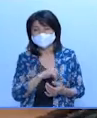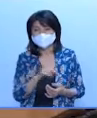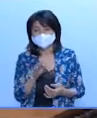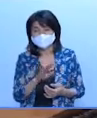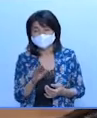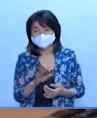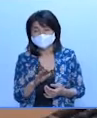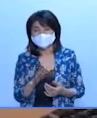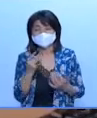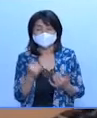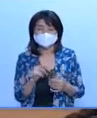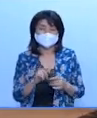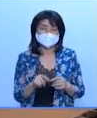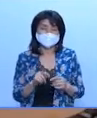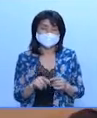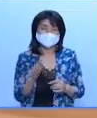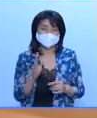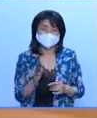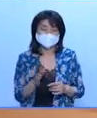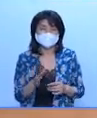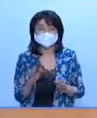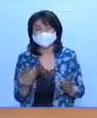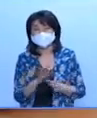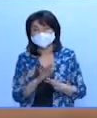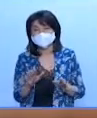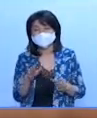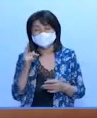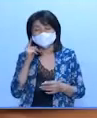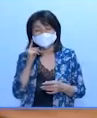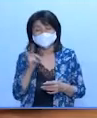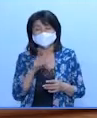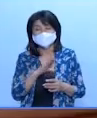Музыку слушаем, вот такую успокаивающую.